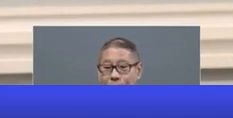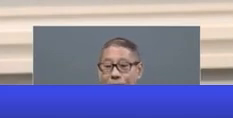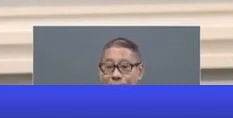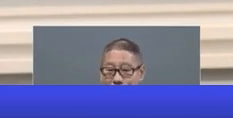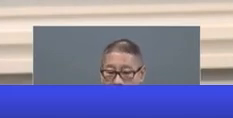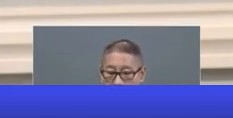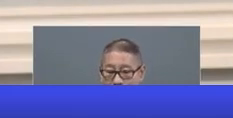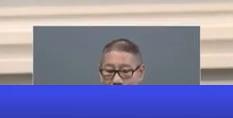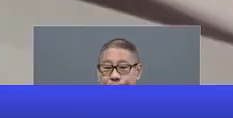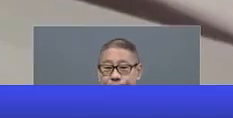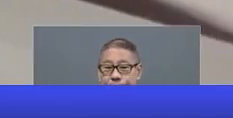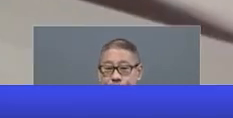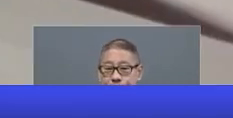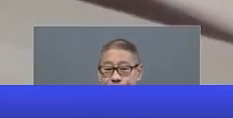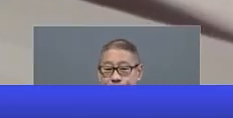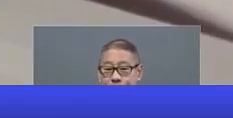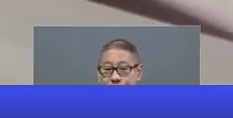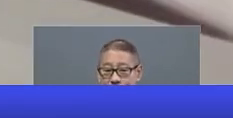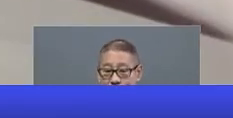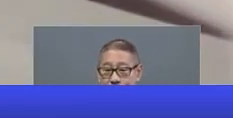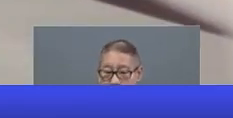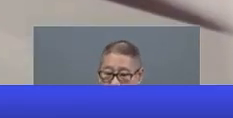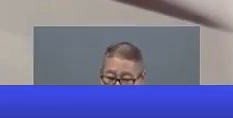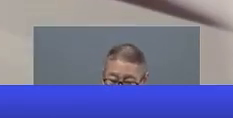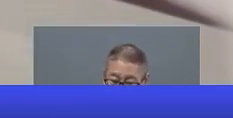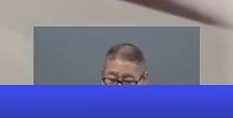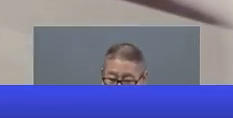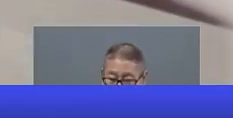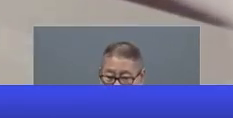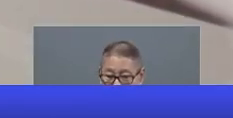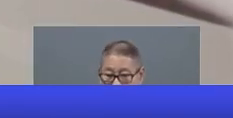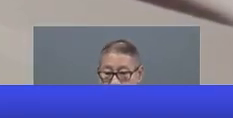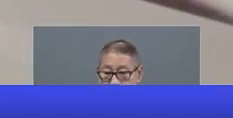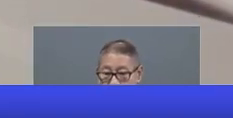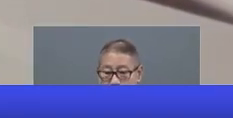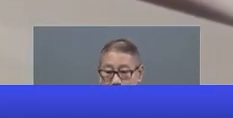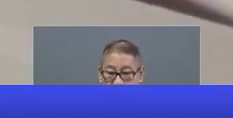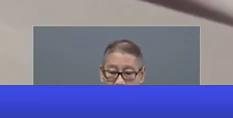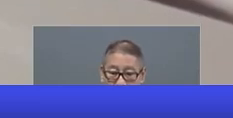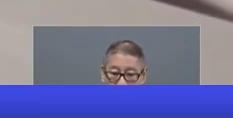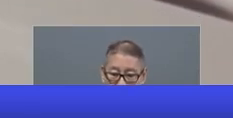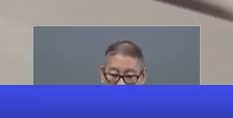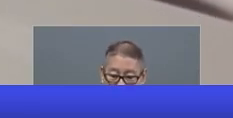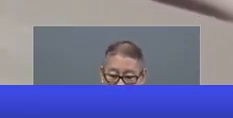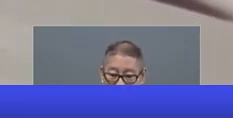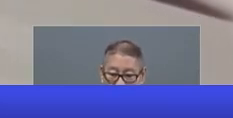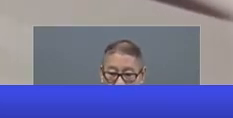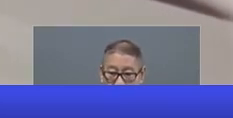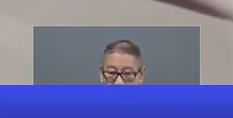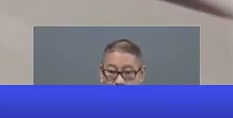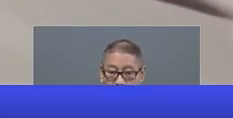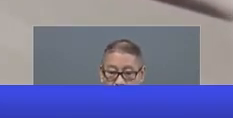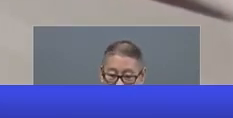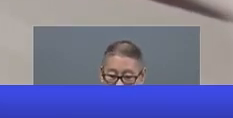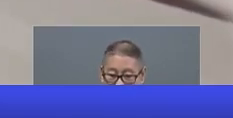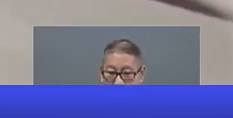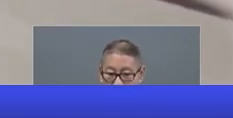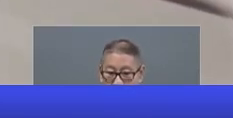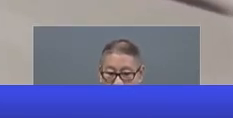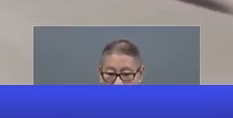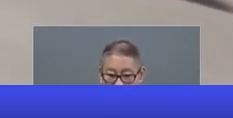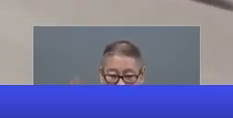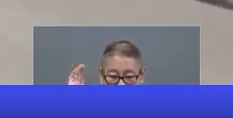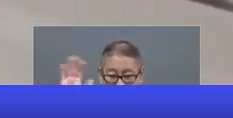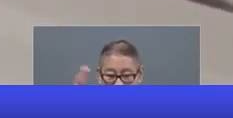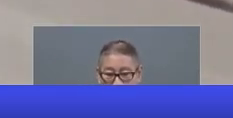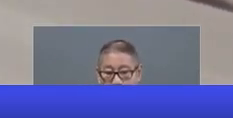กันยายนในระหว่างนี้เขาจะไปแก้ไขให้แก้ไขให้อันนี้คือเรื่องของยี่ห้อโทรศัพท์เครื่องโทรศัพท์แต่ว่าถ้าสมมุติเรื่อง